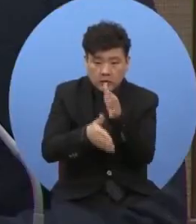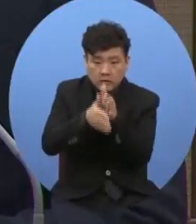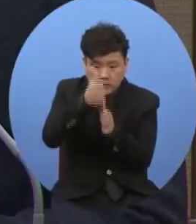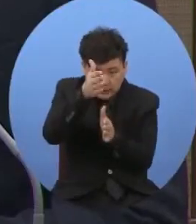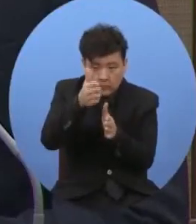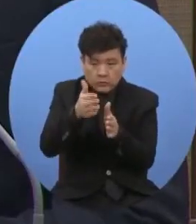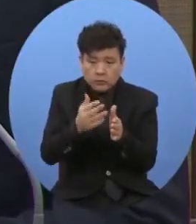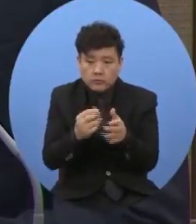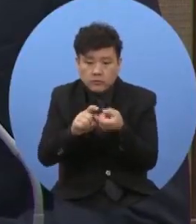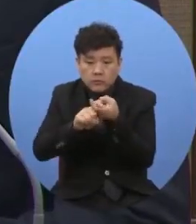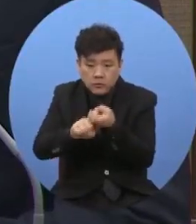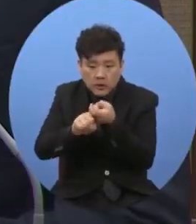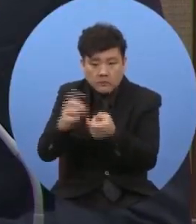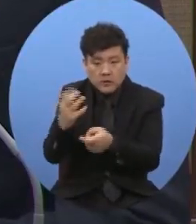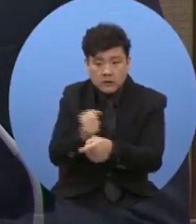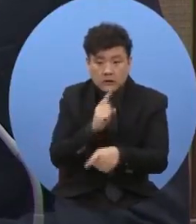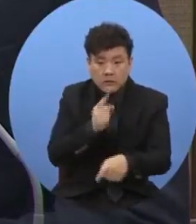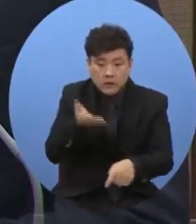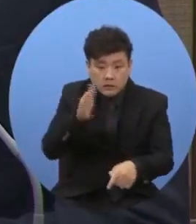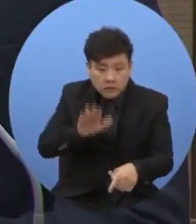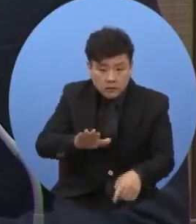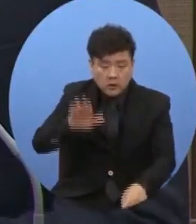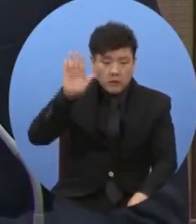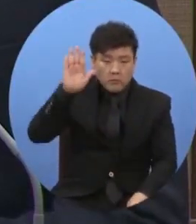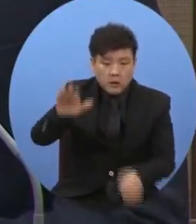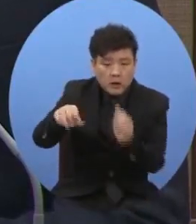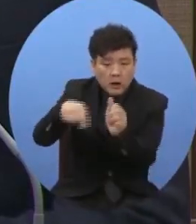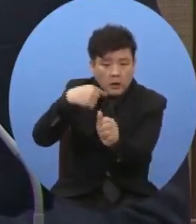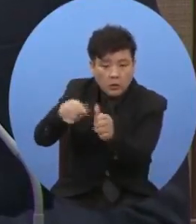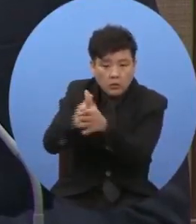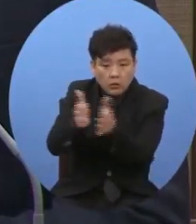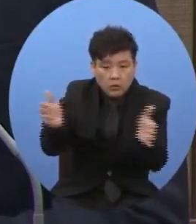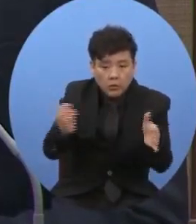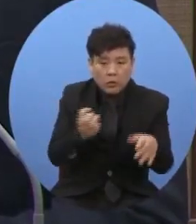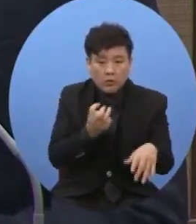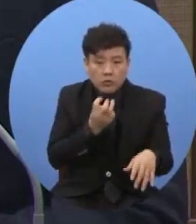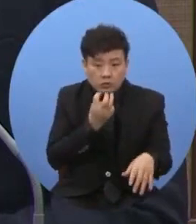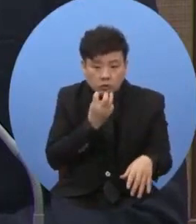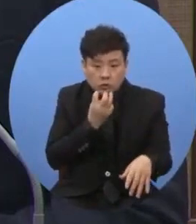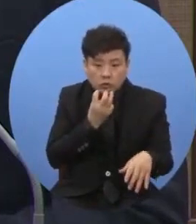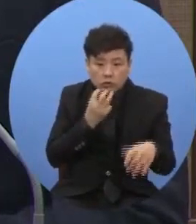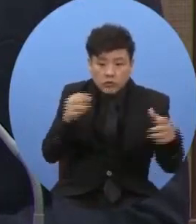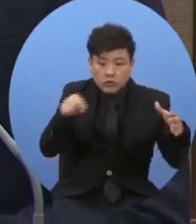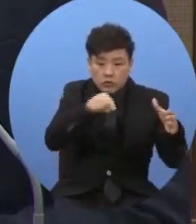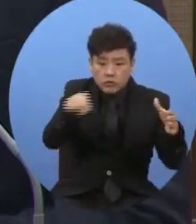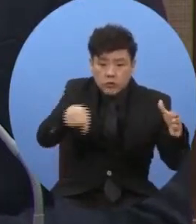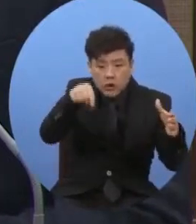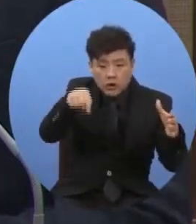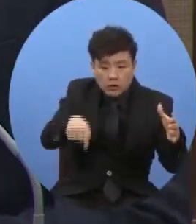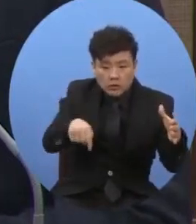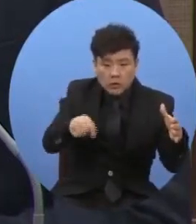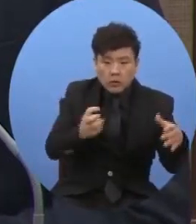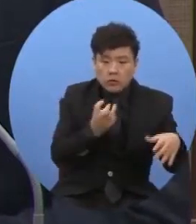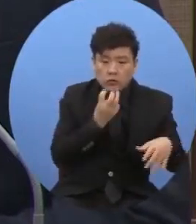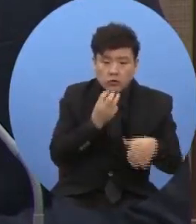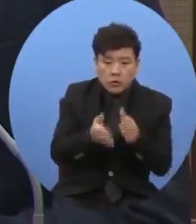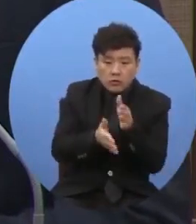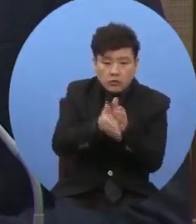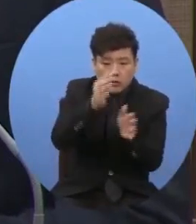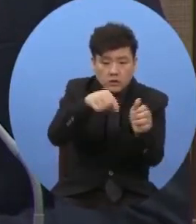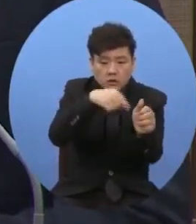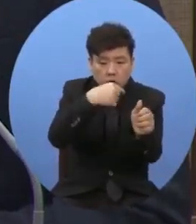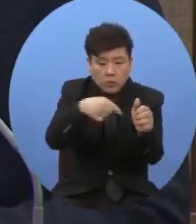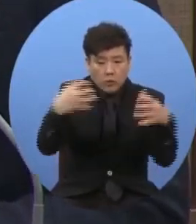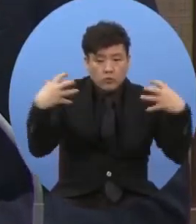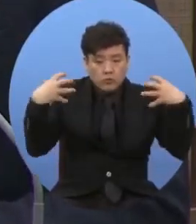한데 저희가 과거에 지금 미래교육지구로 진행되고 있는 과거에 예. 서울혁신교육지구 같은 경우에 뭐 이제 서울시 교육청